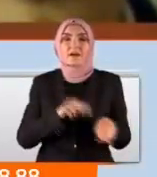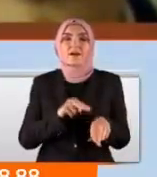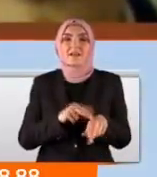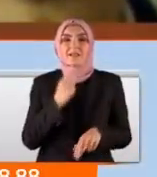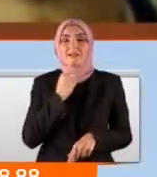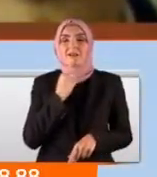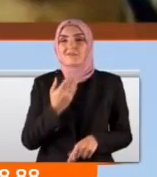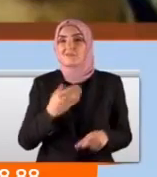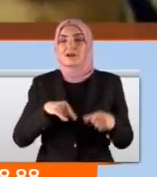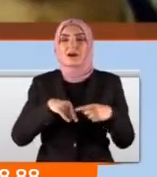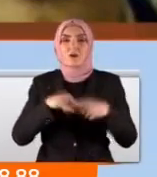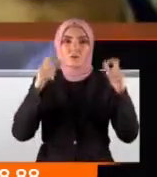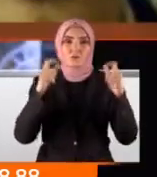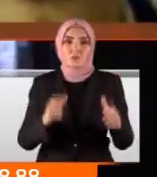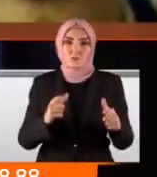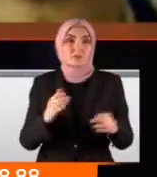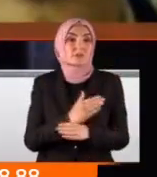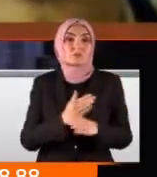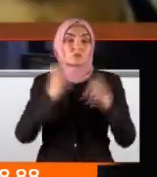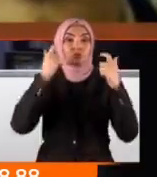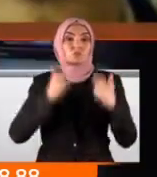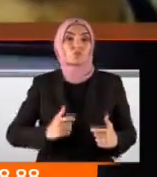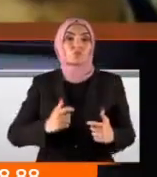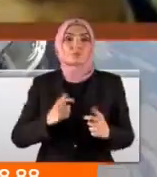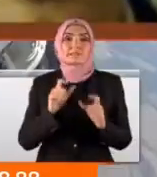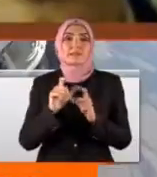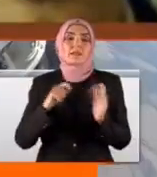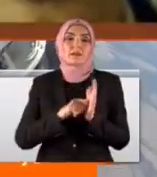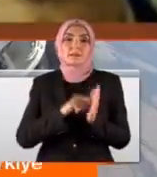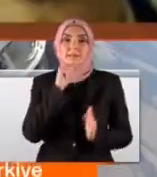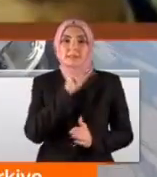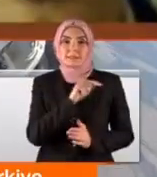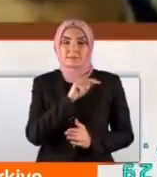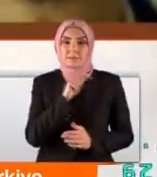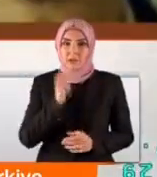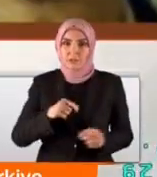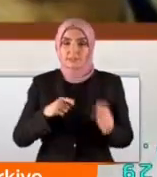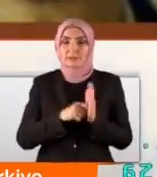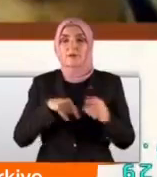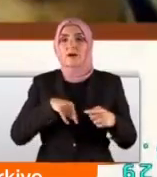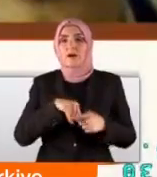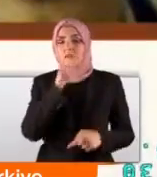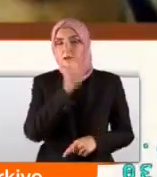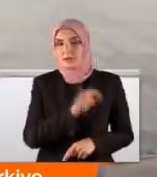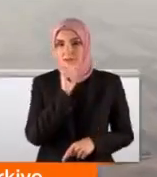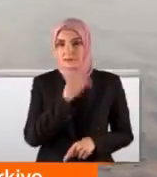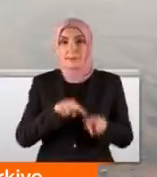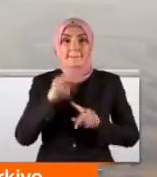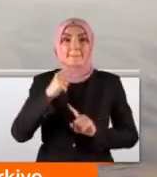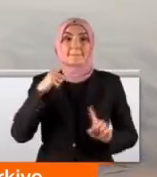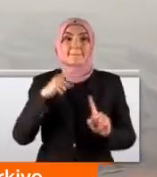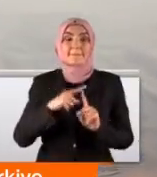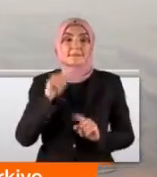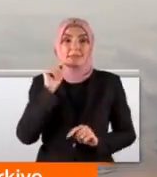lojistik alan sorumlusu Serdar Pir Avesta kod adlı Hakan Ateş. MİT 2015 yılından beri Kuzey Irak'ta bulunan